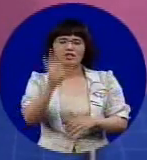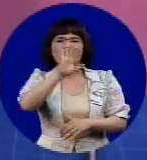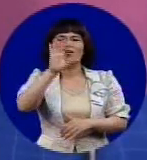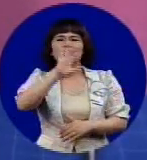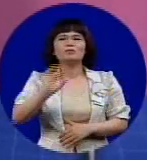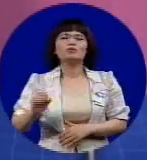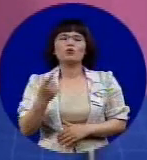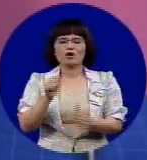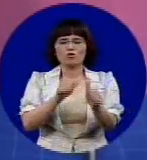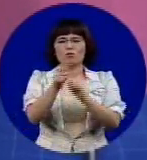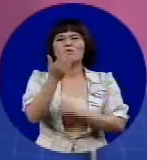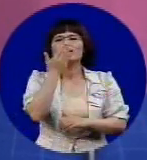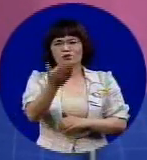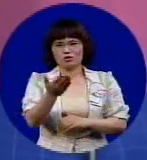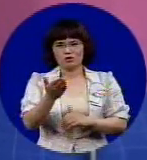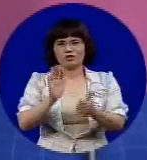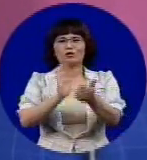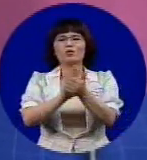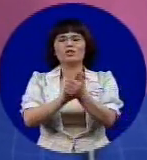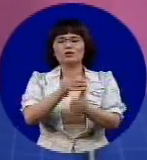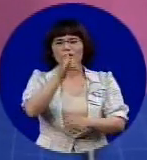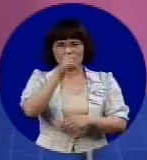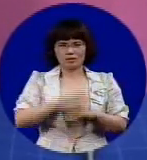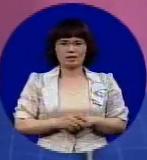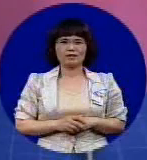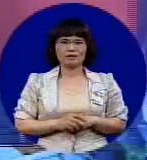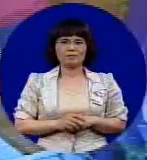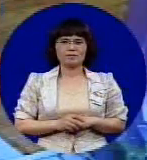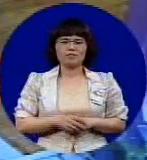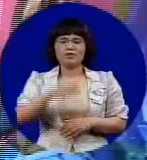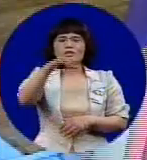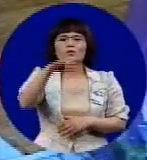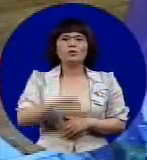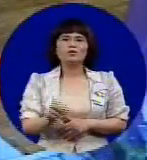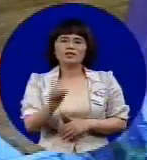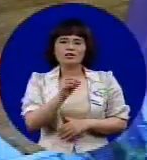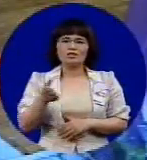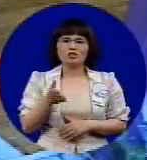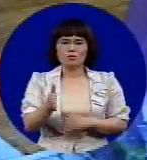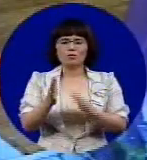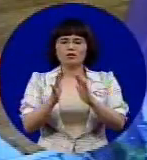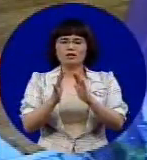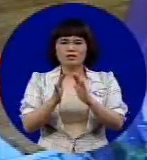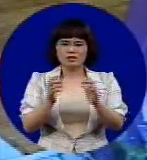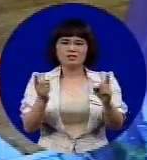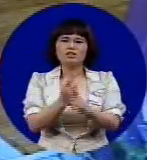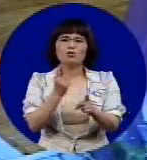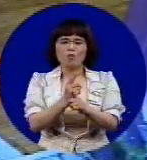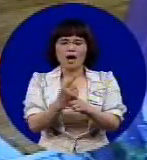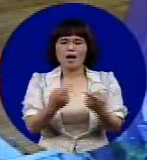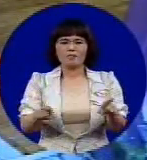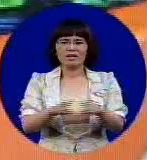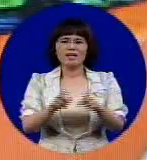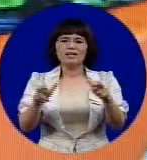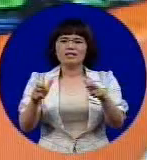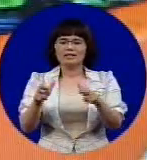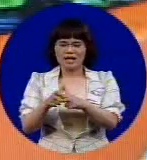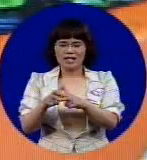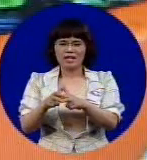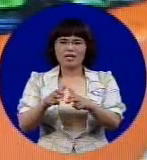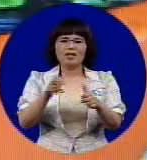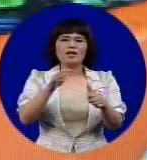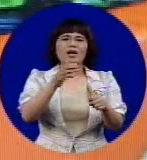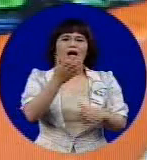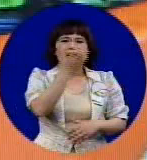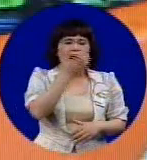꾸준히 연습을 해서 극복할 수 있는 힘을 길러주고 있습니다. 이곳에서는 전문적인 치료 활동과 함께 장애